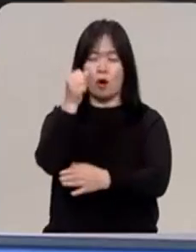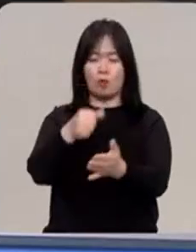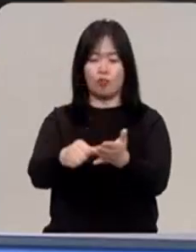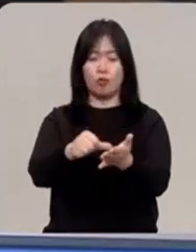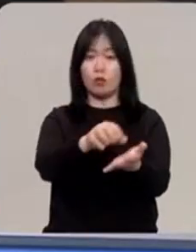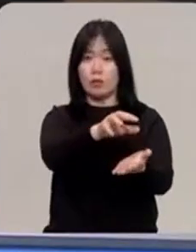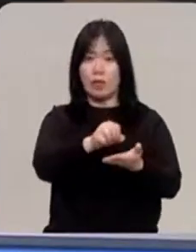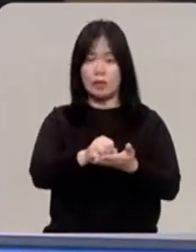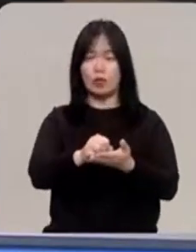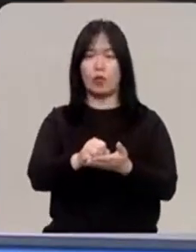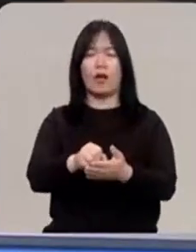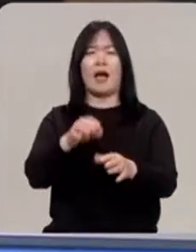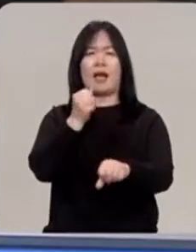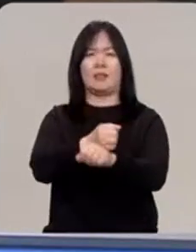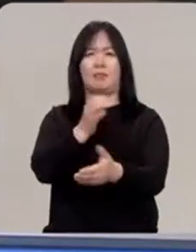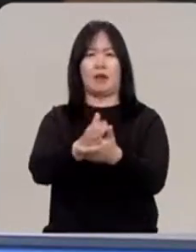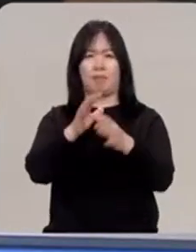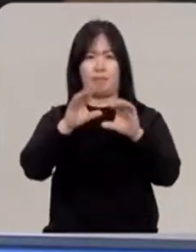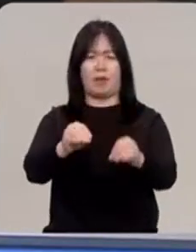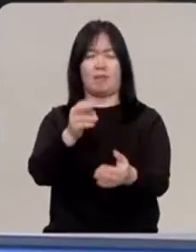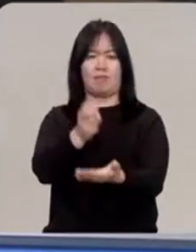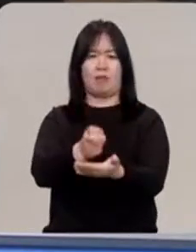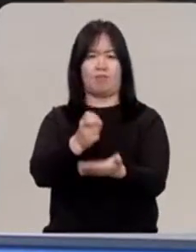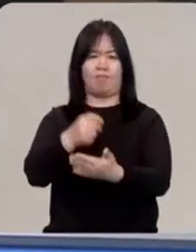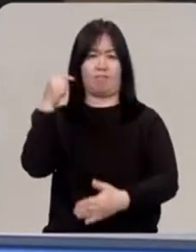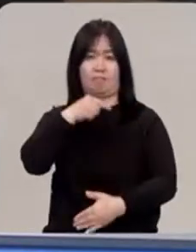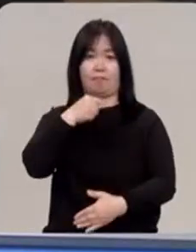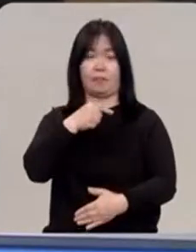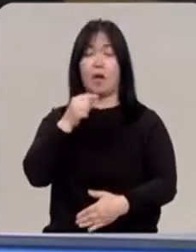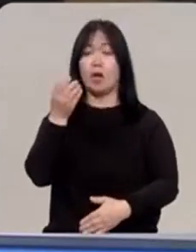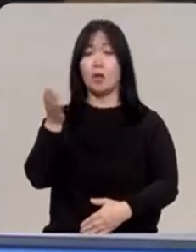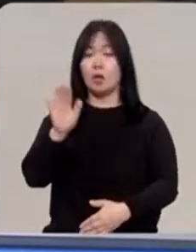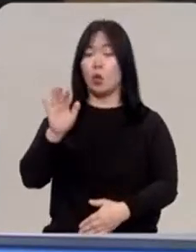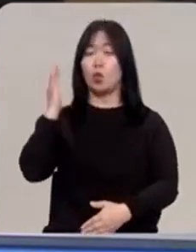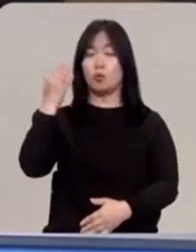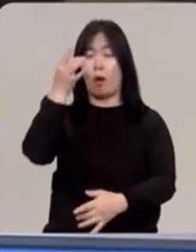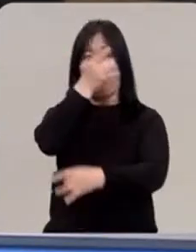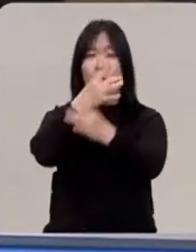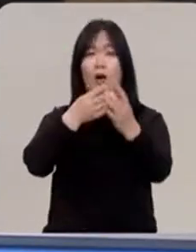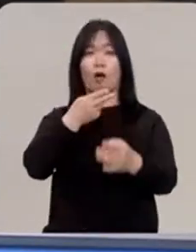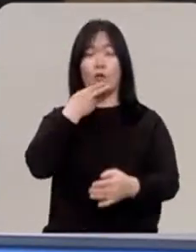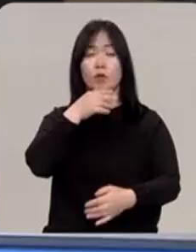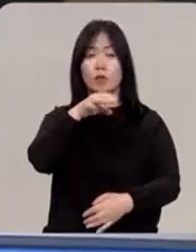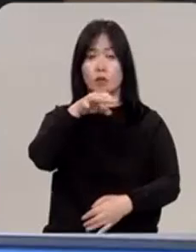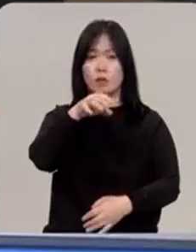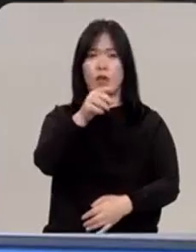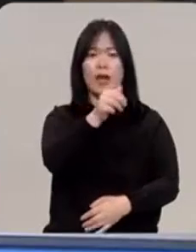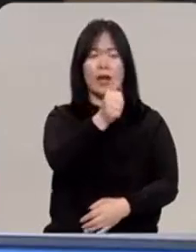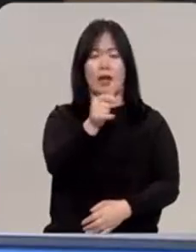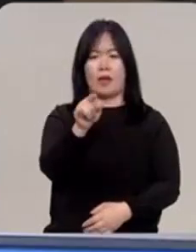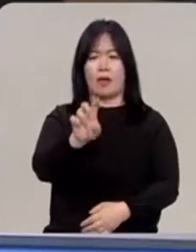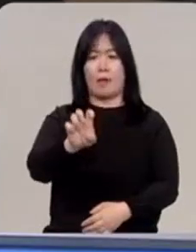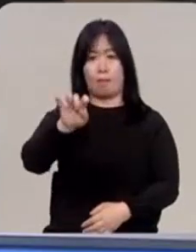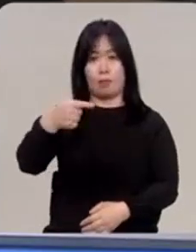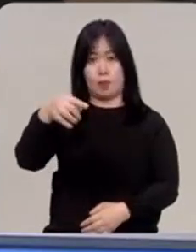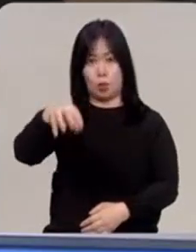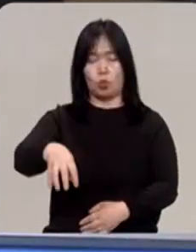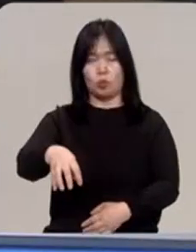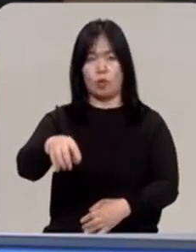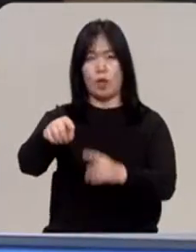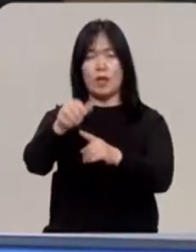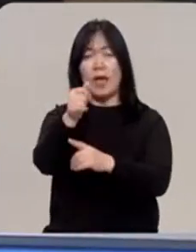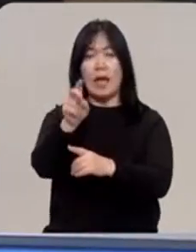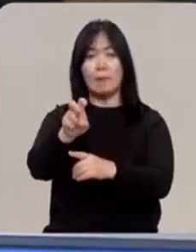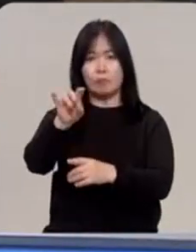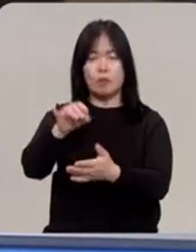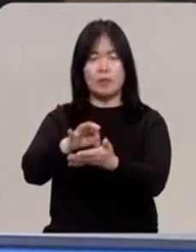법으로 엄격히 금지하고 있지요 하지만 최근 환각 성분이 없는 대마 즉 캠프를 의료용으로 사용하려는